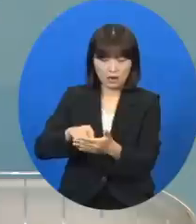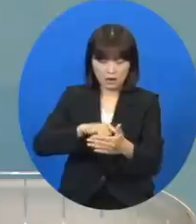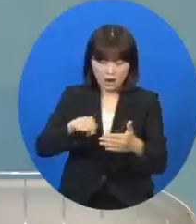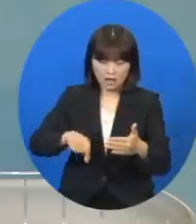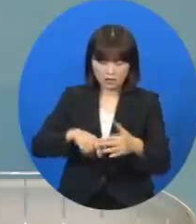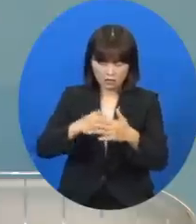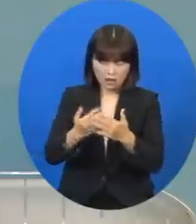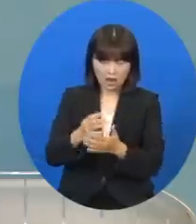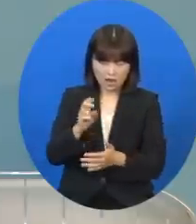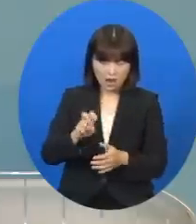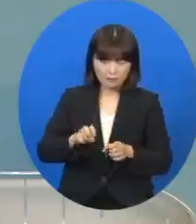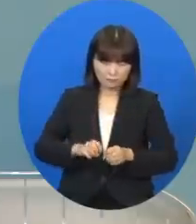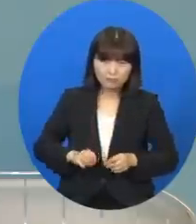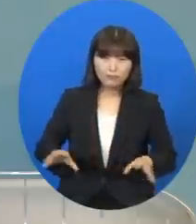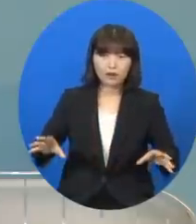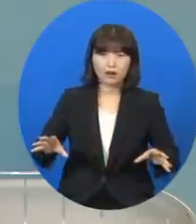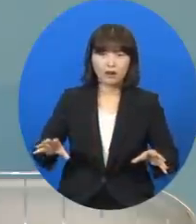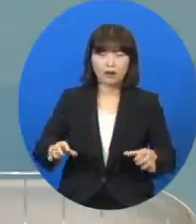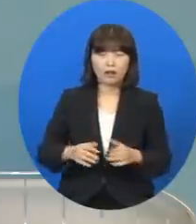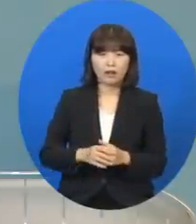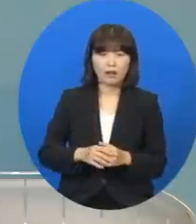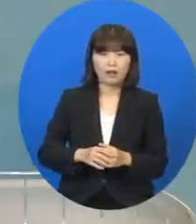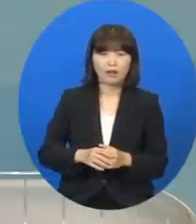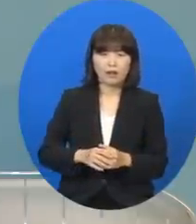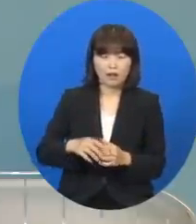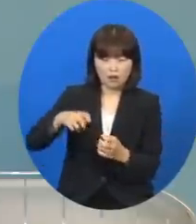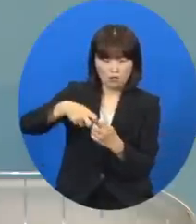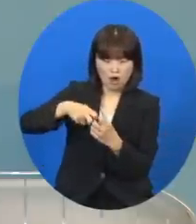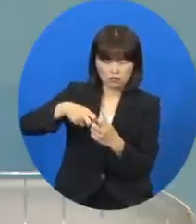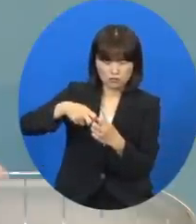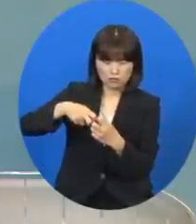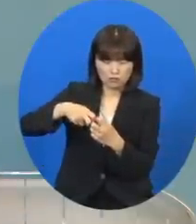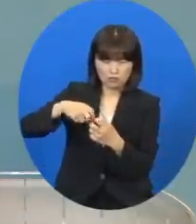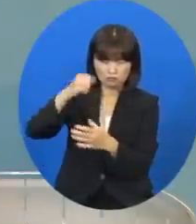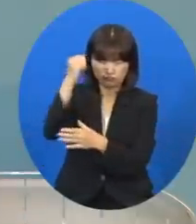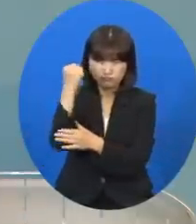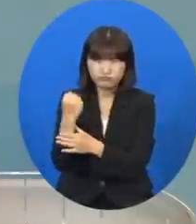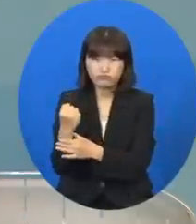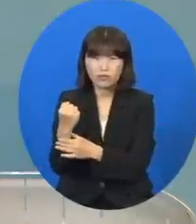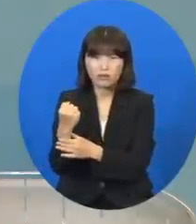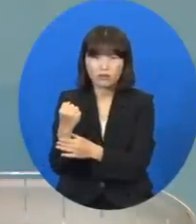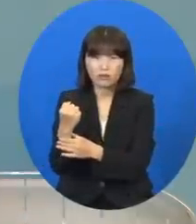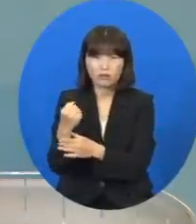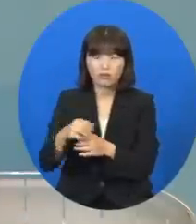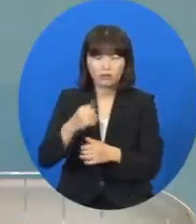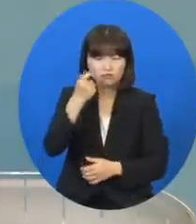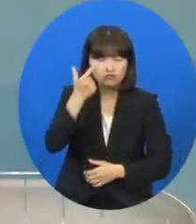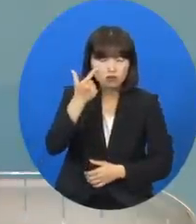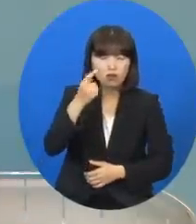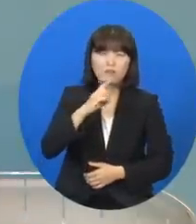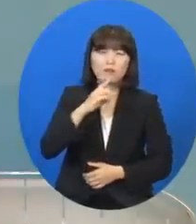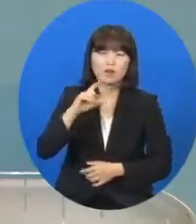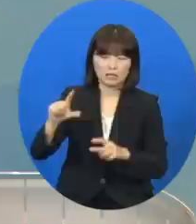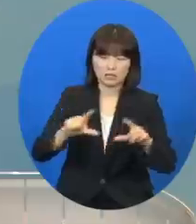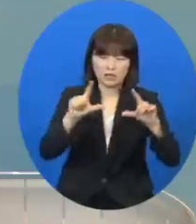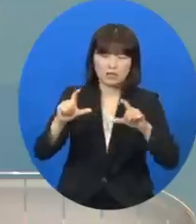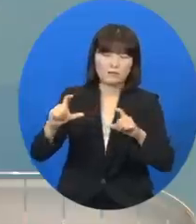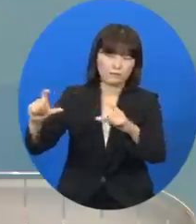퍼졌어요. 고관절까지 썩어 들어가고 6개월 시한부 판정을